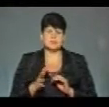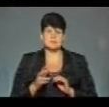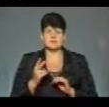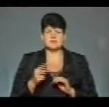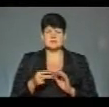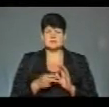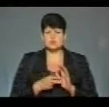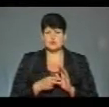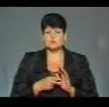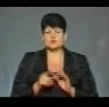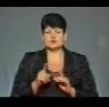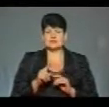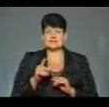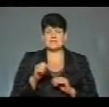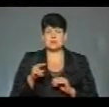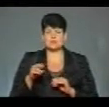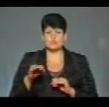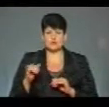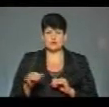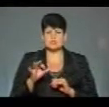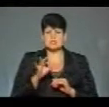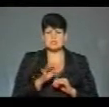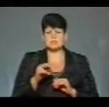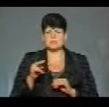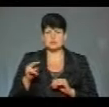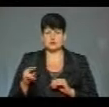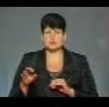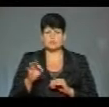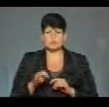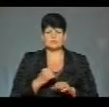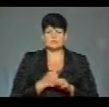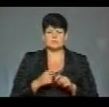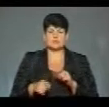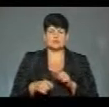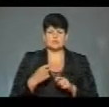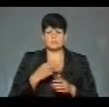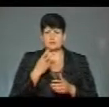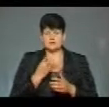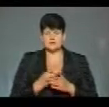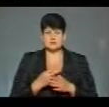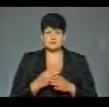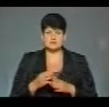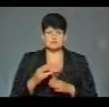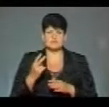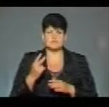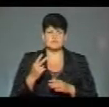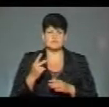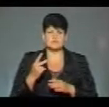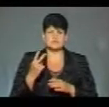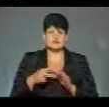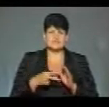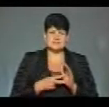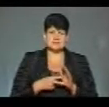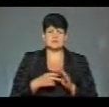щодо закутнього Олександра Петровича обвинуваченого вчиненні кримінального правопорушення, передбачено частиною 3 27, частиною 3